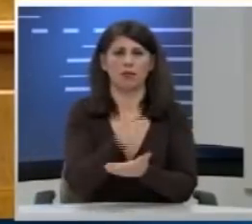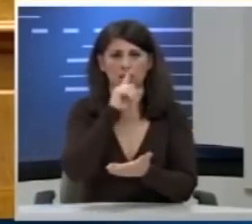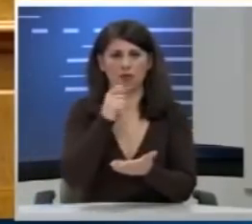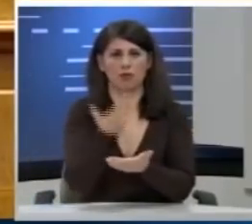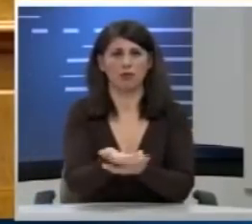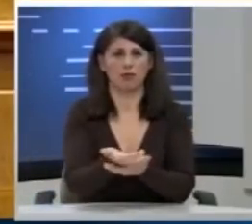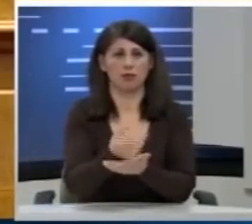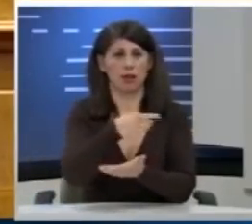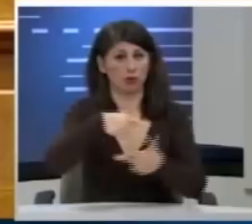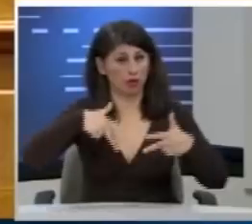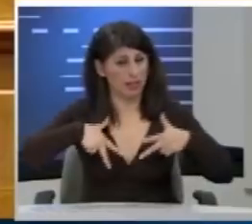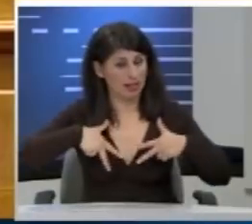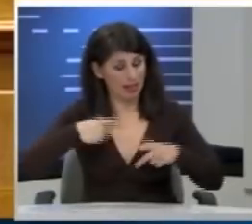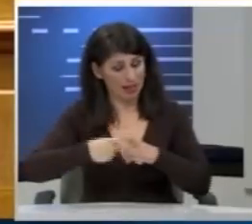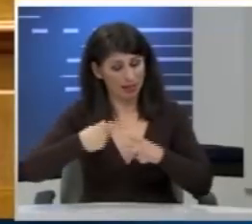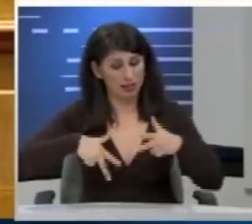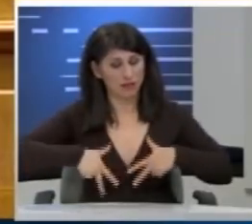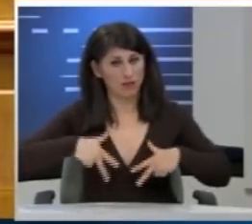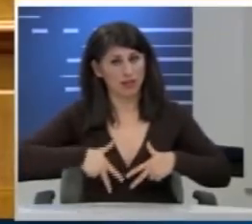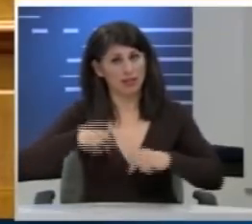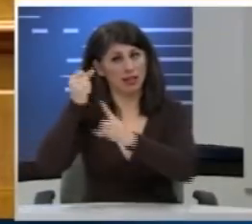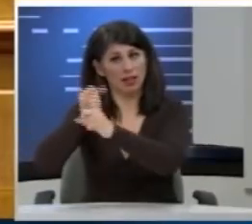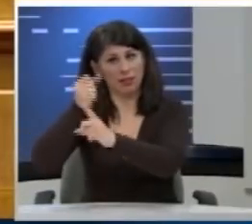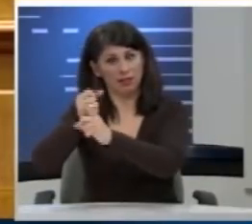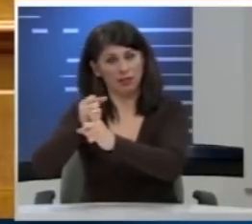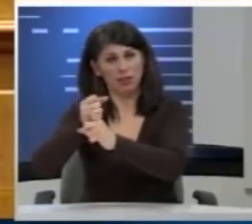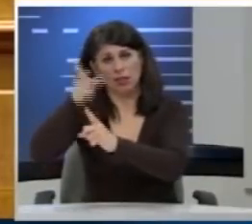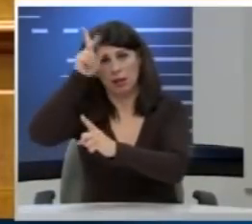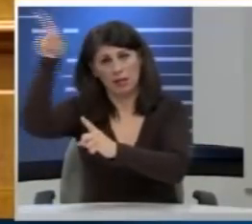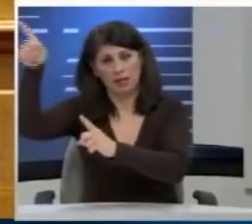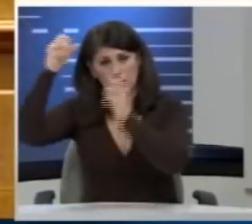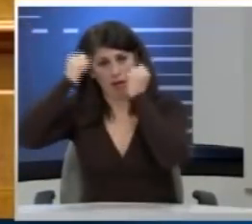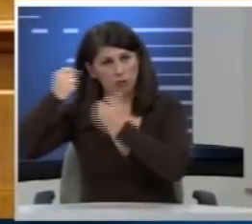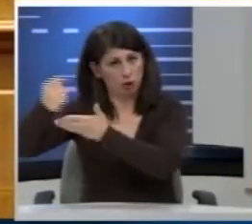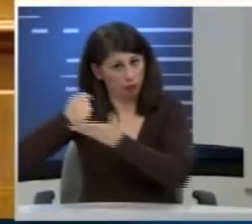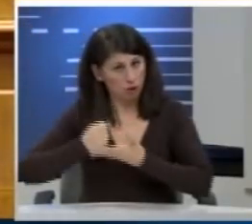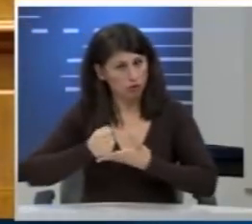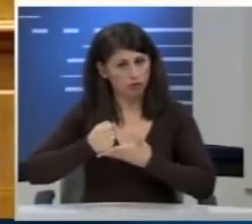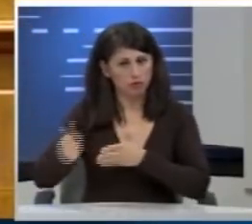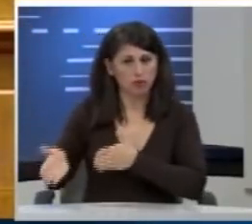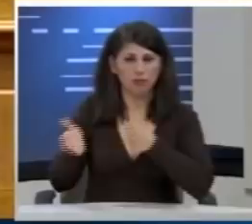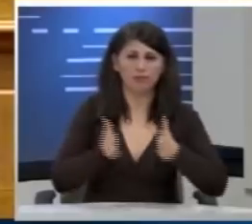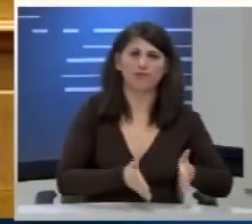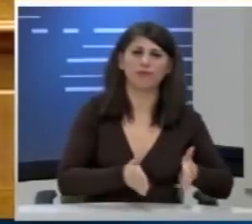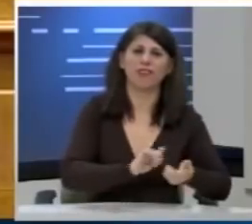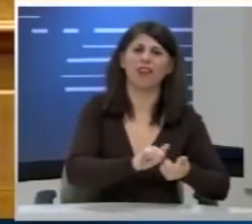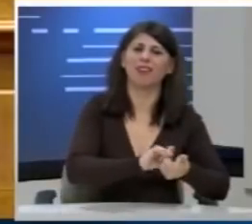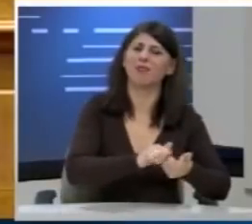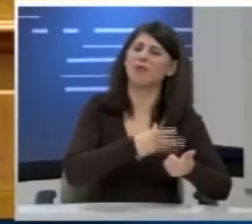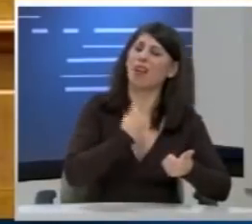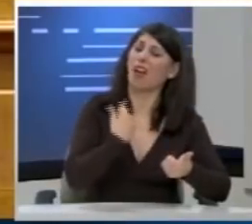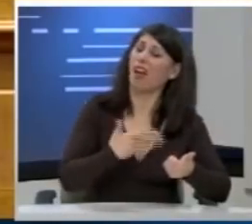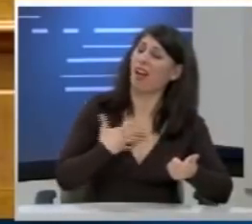την ελληνική κυβέρνηση να διεκδικήσει τις γερμανικές αποζημιώσεις και από την άλλη ξεπλένει μια